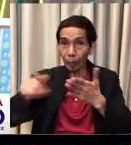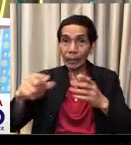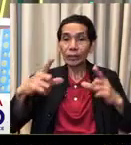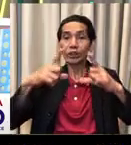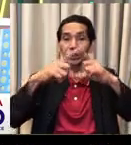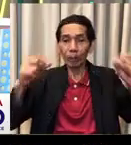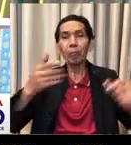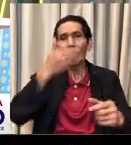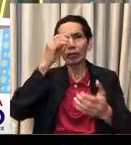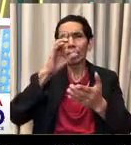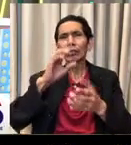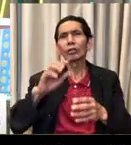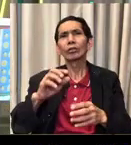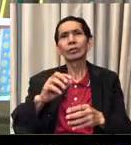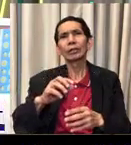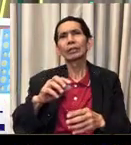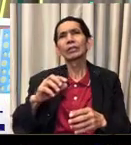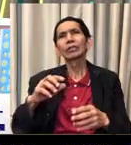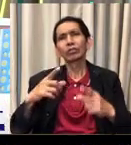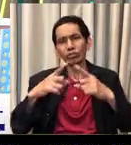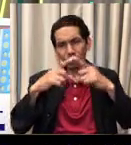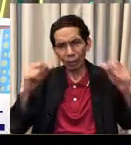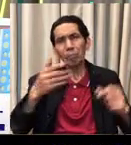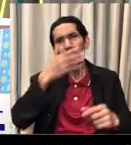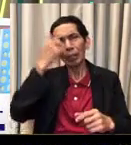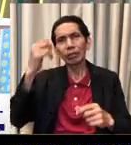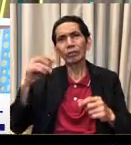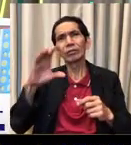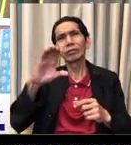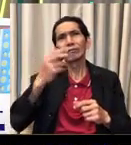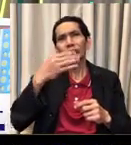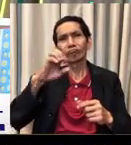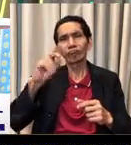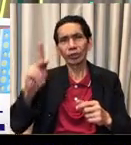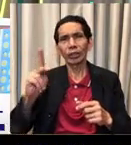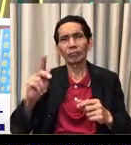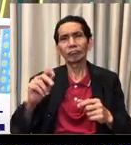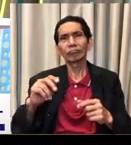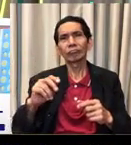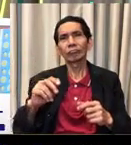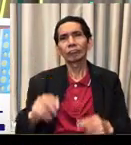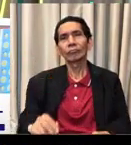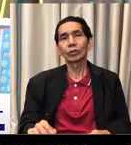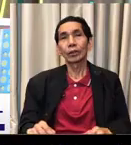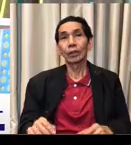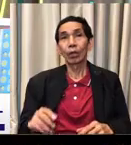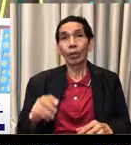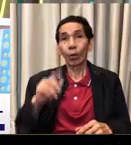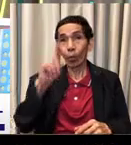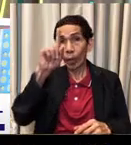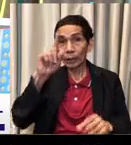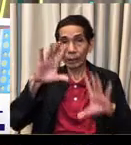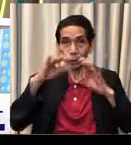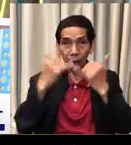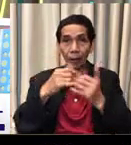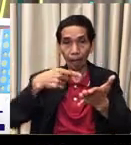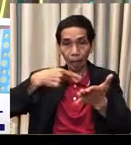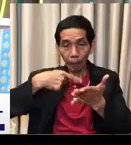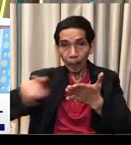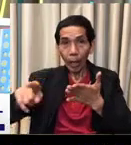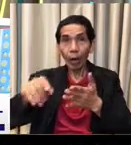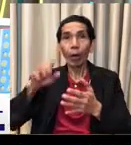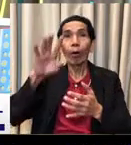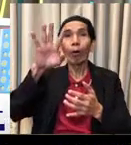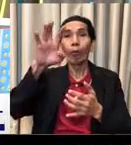mas maganda ha. Although cheque din to, pero mas maganda talaga cheque. Ha? Yung isang kumpanya, nagbayad naman